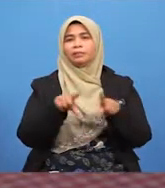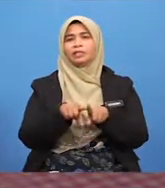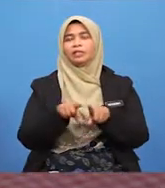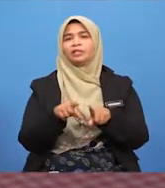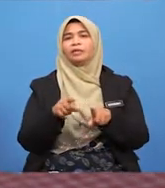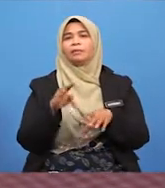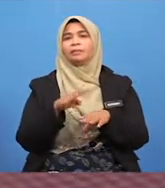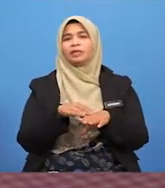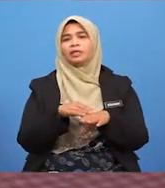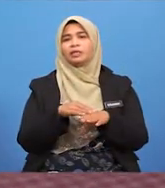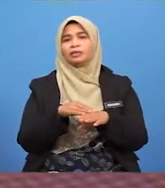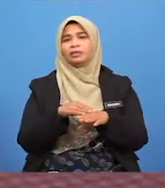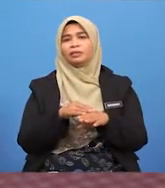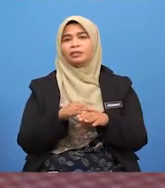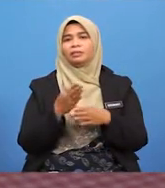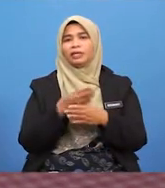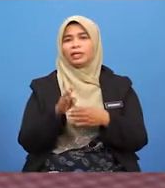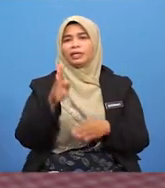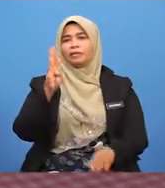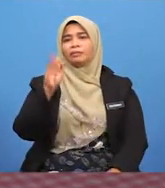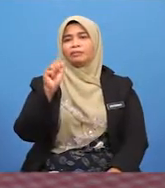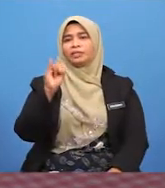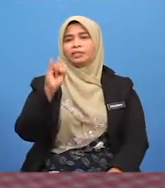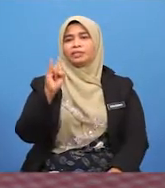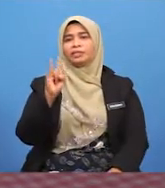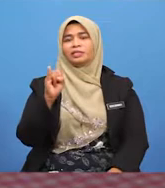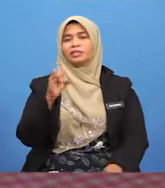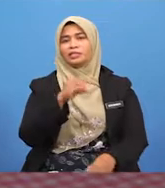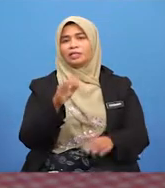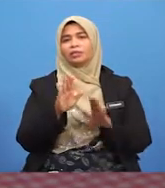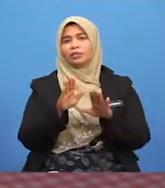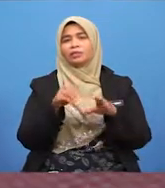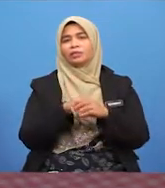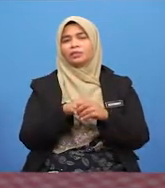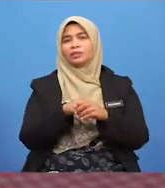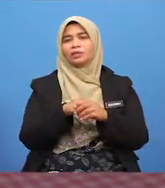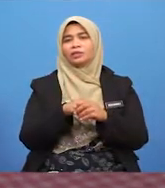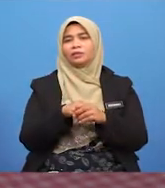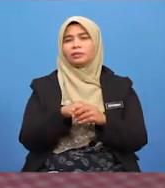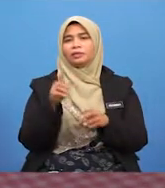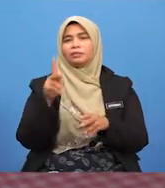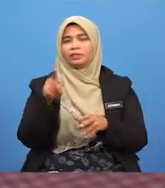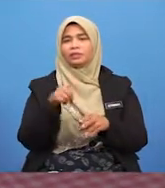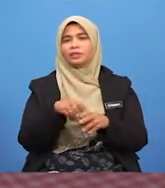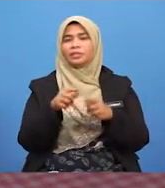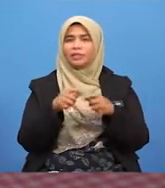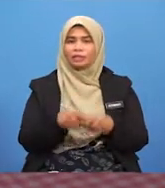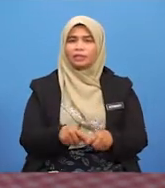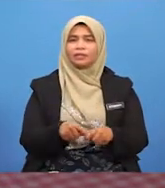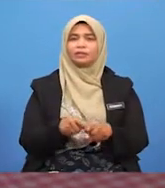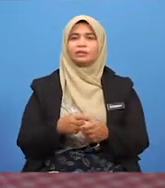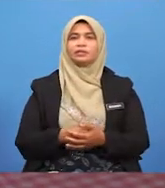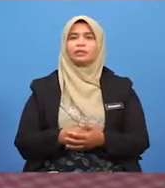pada bahagian basi dan tolak masuk ke dalam dan perlu ditekan